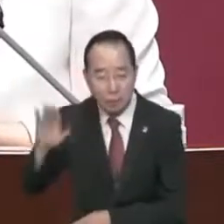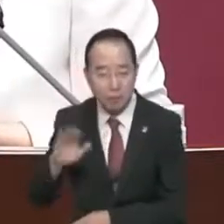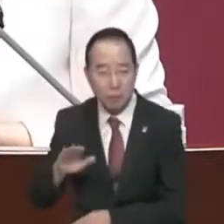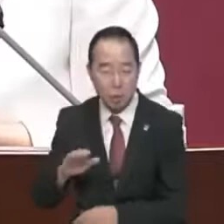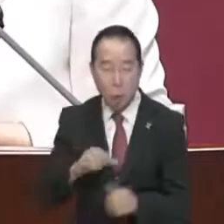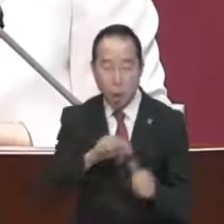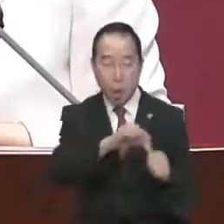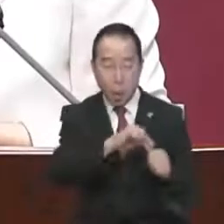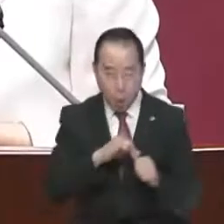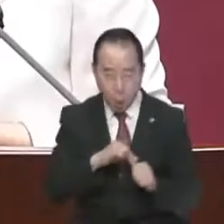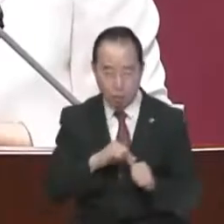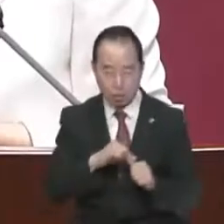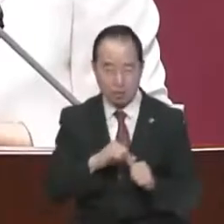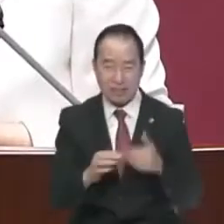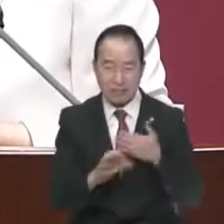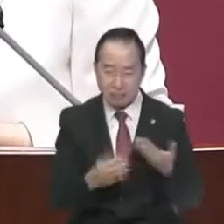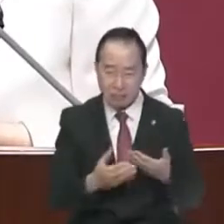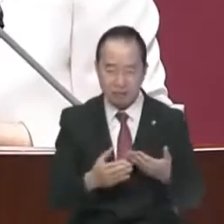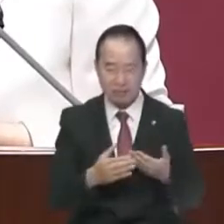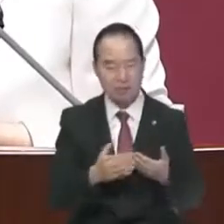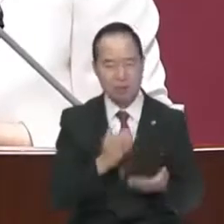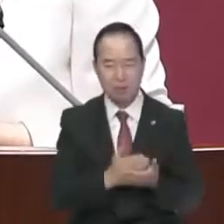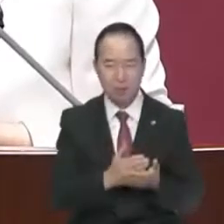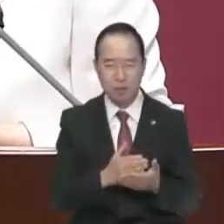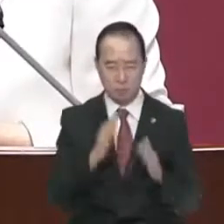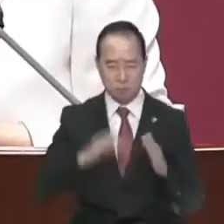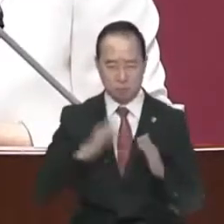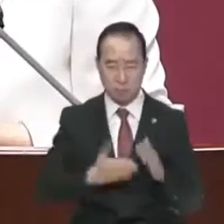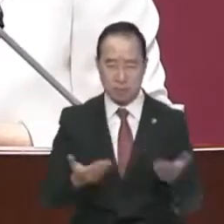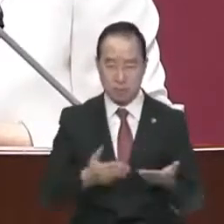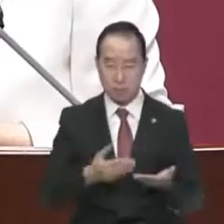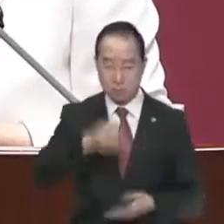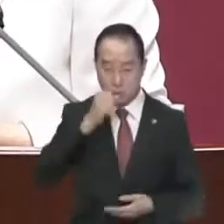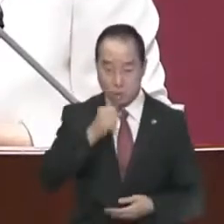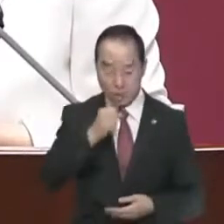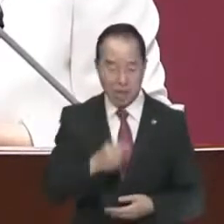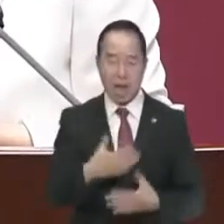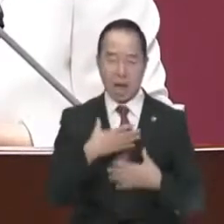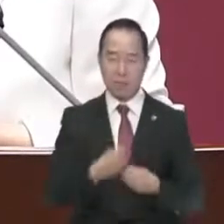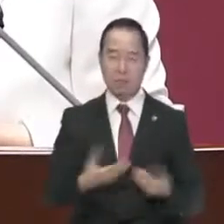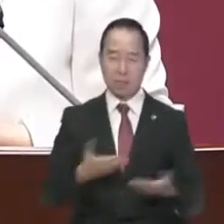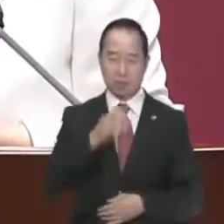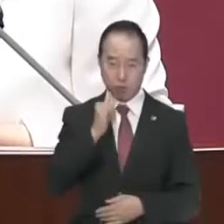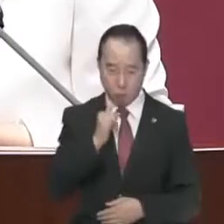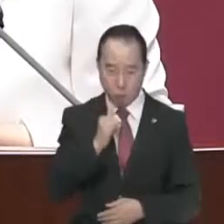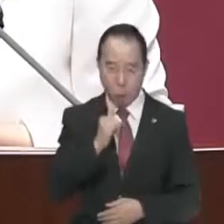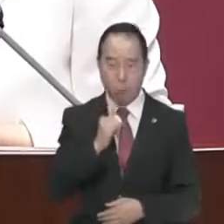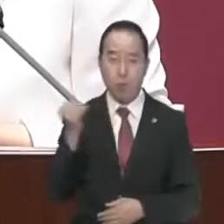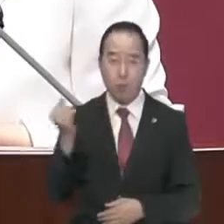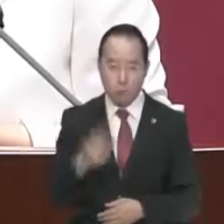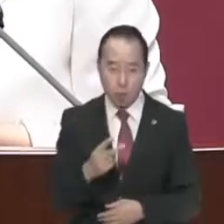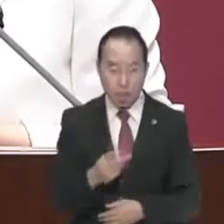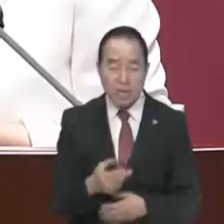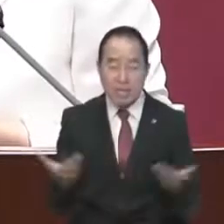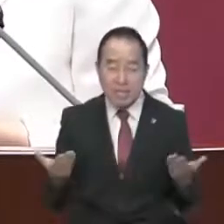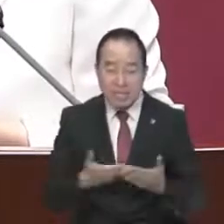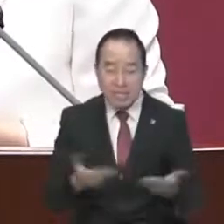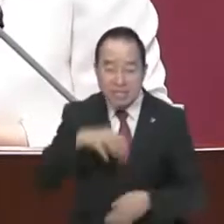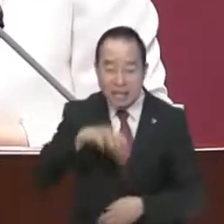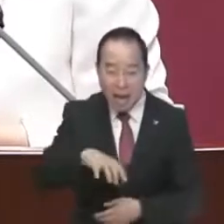고용의 질을 높이고 그러므로 해서 노동자들이 안심하고 일을 할 수 있고 또 직장에 대한